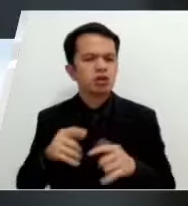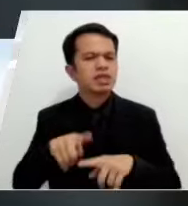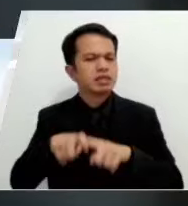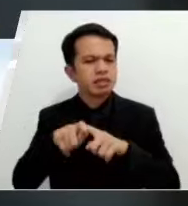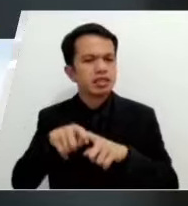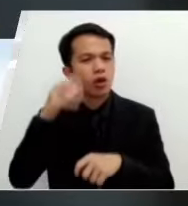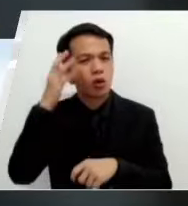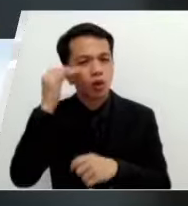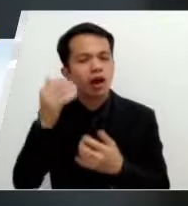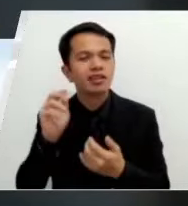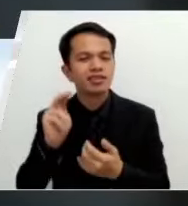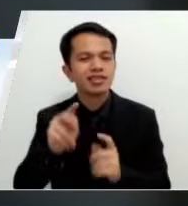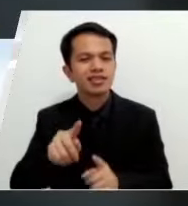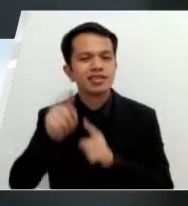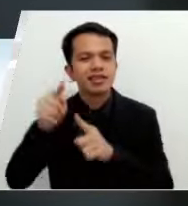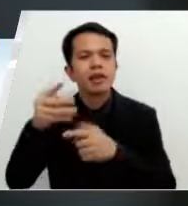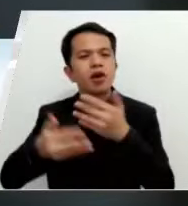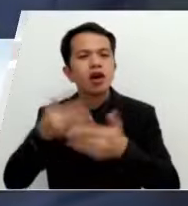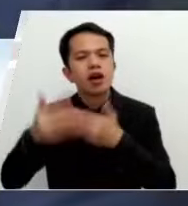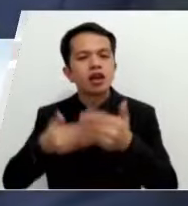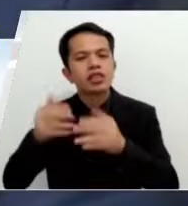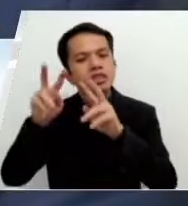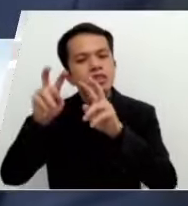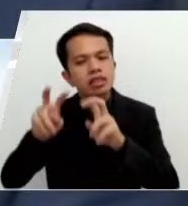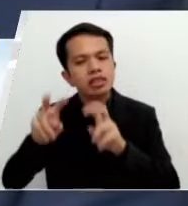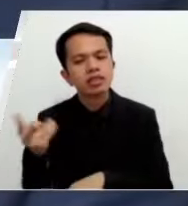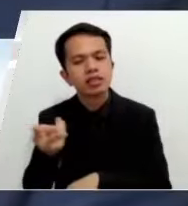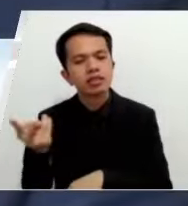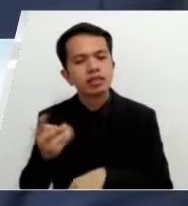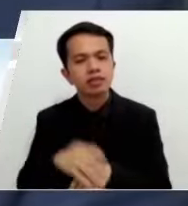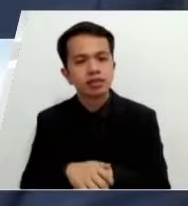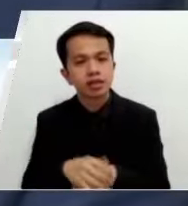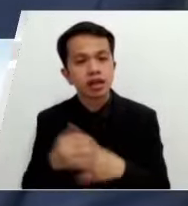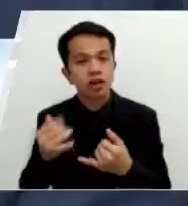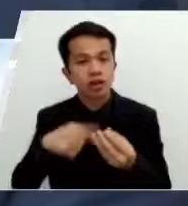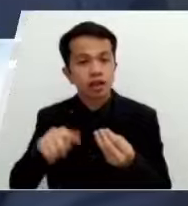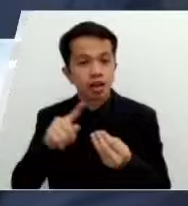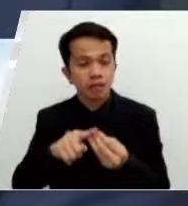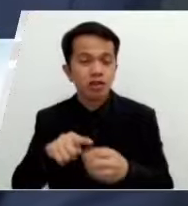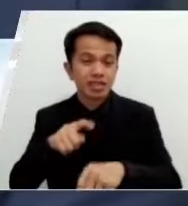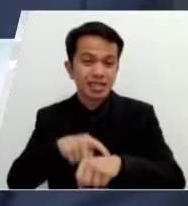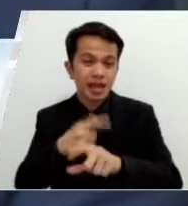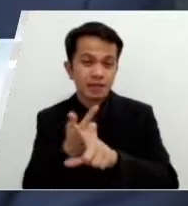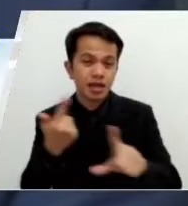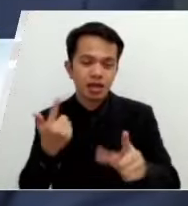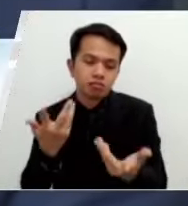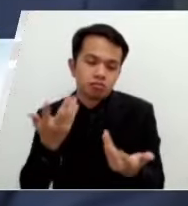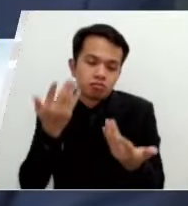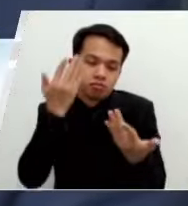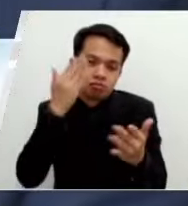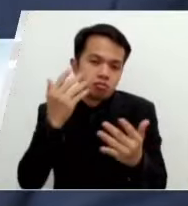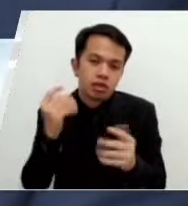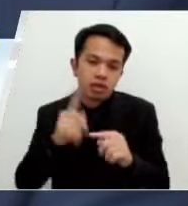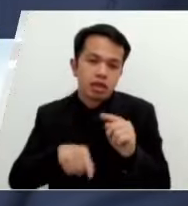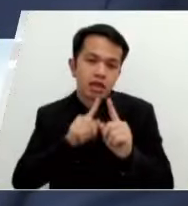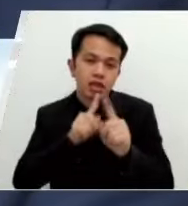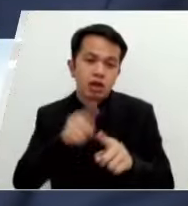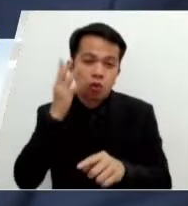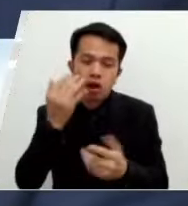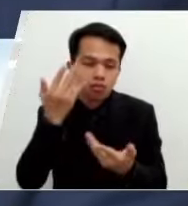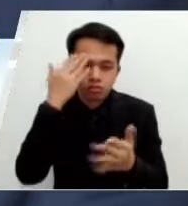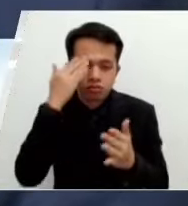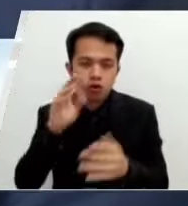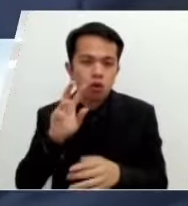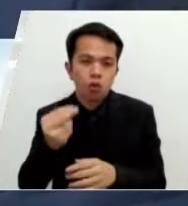to go through the process na iimbestigahan natin yung 2. In terms of timeline, hindi natin masasagot pa kasi hindi pa natin alam kung kailan matatapos yung